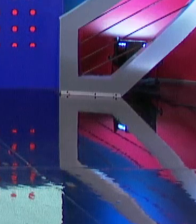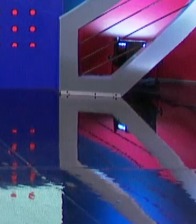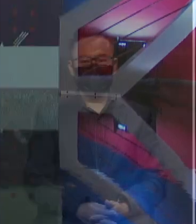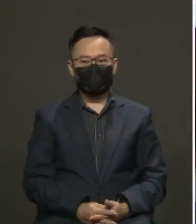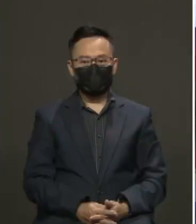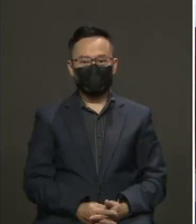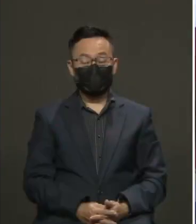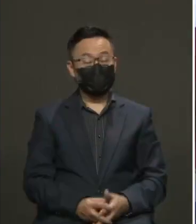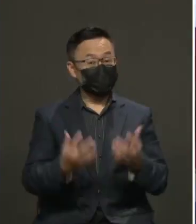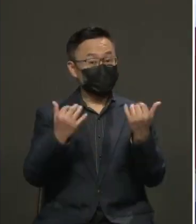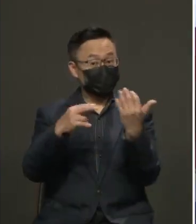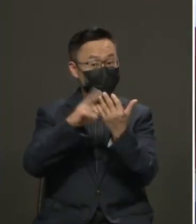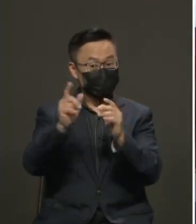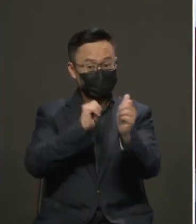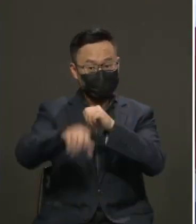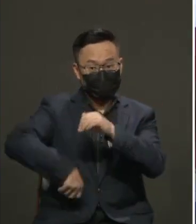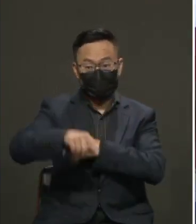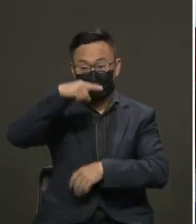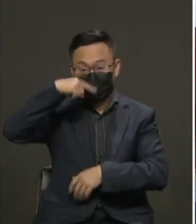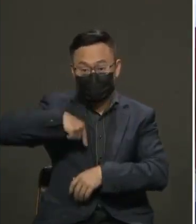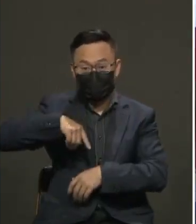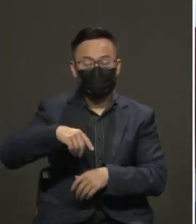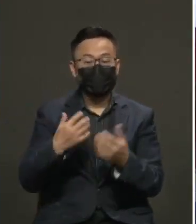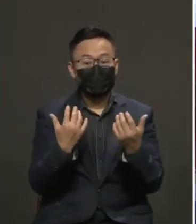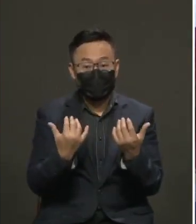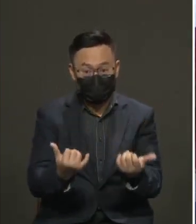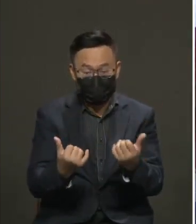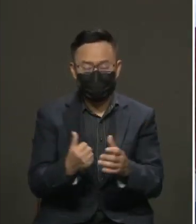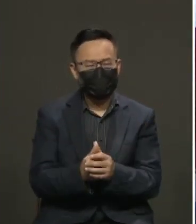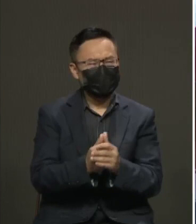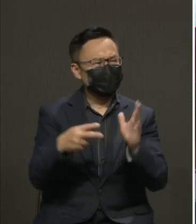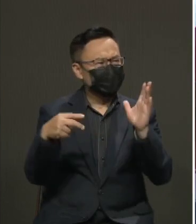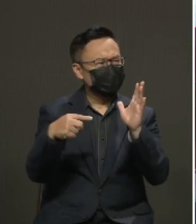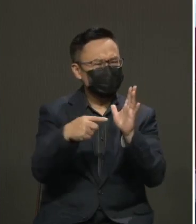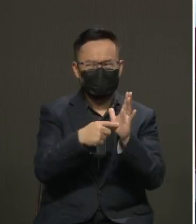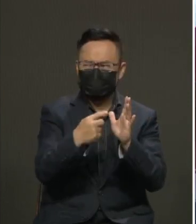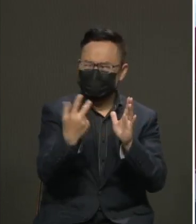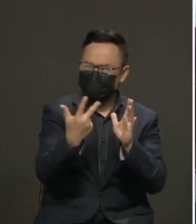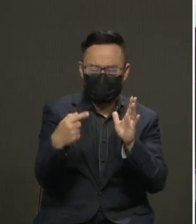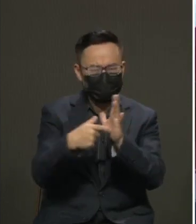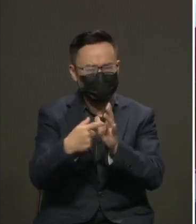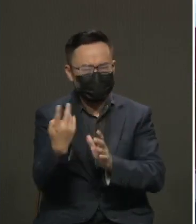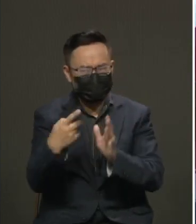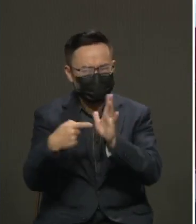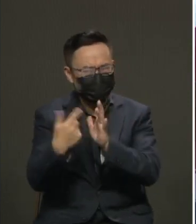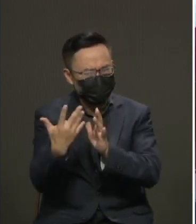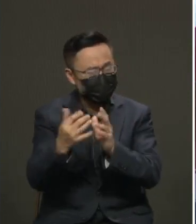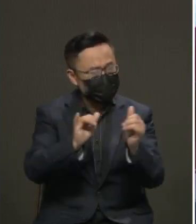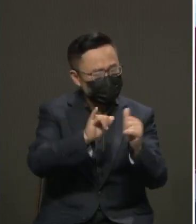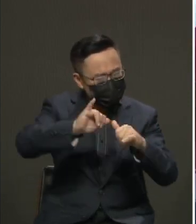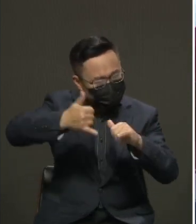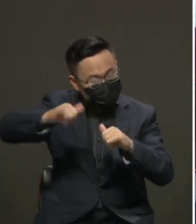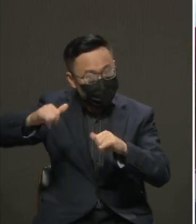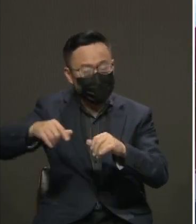เรามาว่ากันเรื่องของฟุตบอลไทยลีกนะคะต้นฤดูกาลโอ้โหเกมมันยังออกได้หลายหน้าหลายทีมเนี่ยอาจจะไม่ได้ร้อนแรง